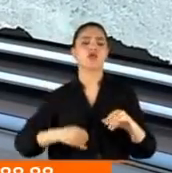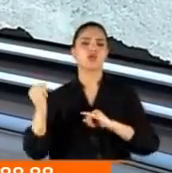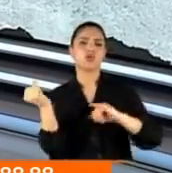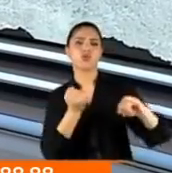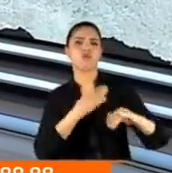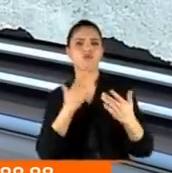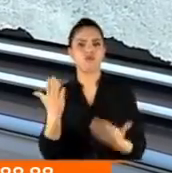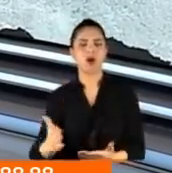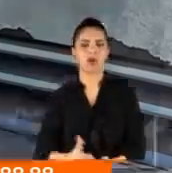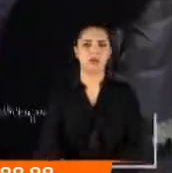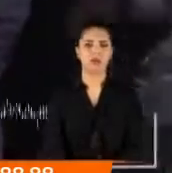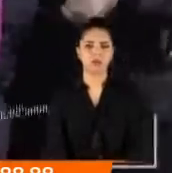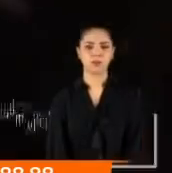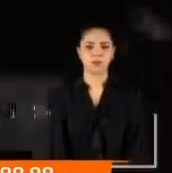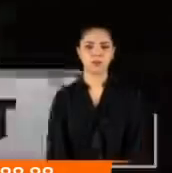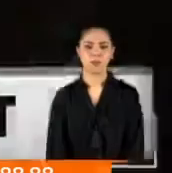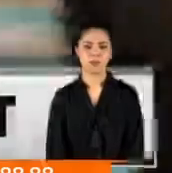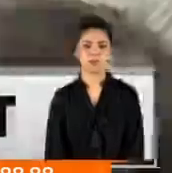var.